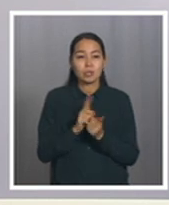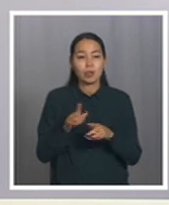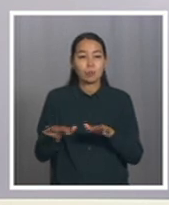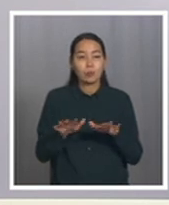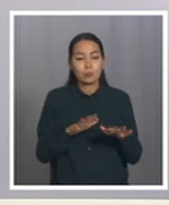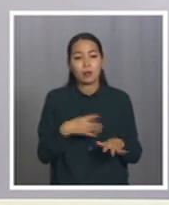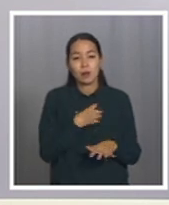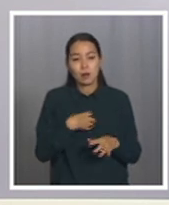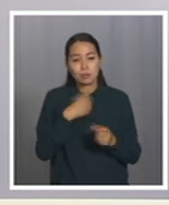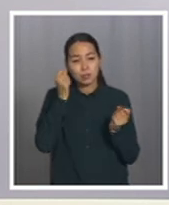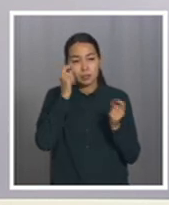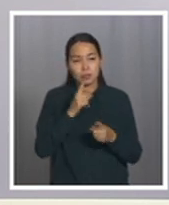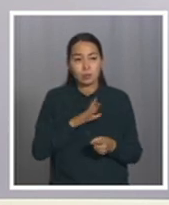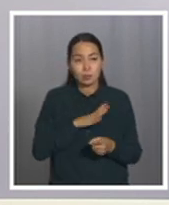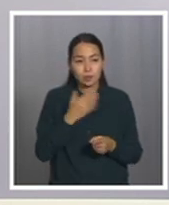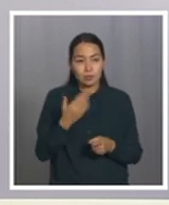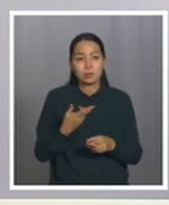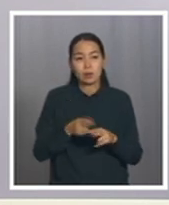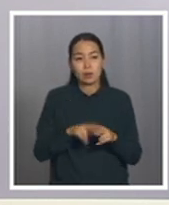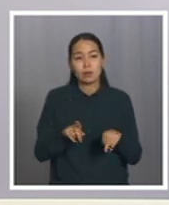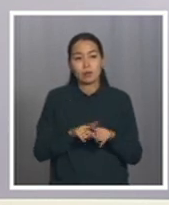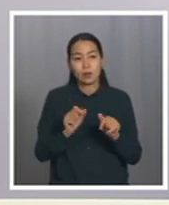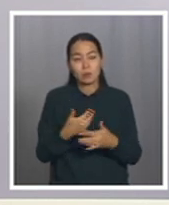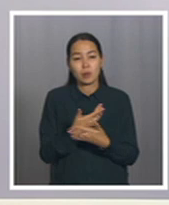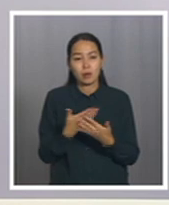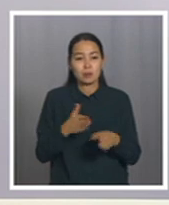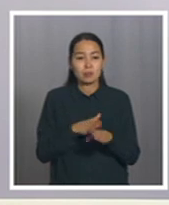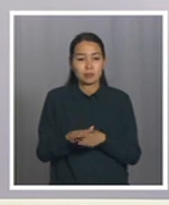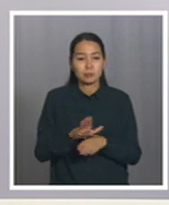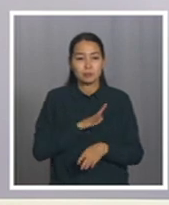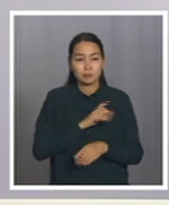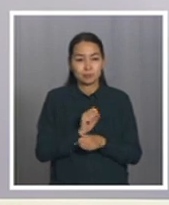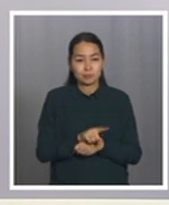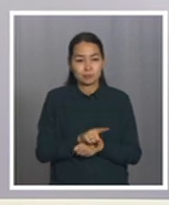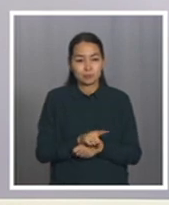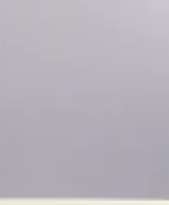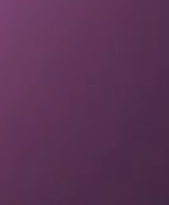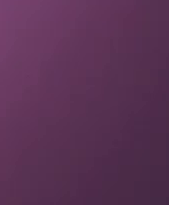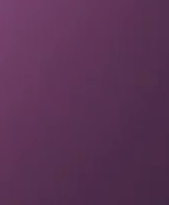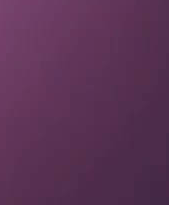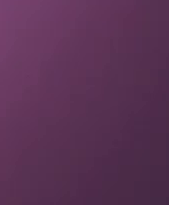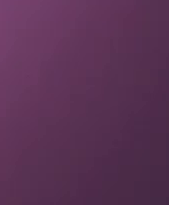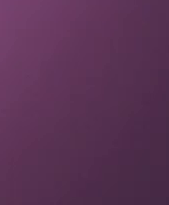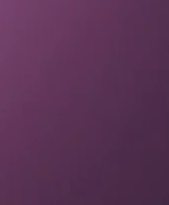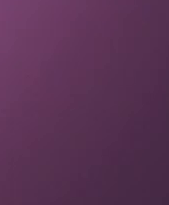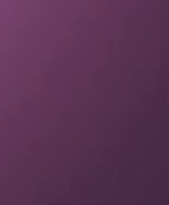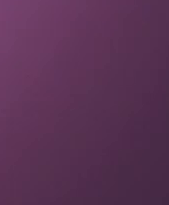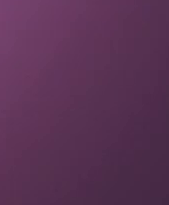қасиетін талдадық, және осы қасиетке байланысты әртүрлі есептер шығардық. Сау болыңыздар!